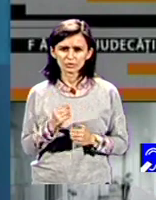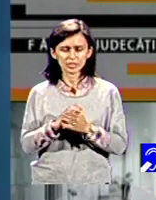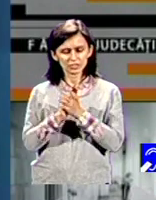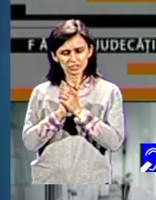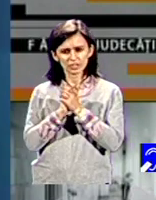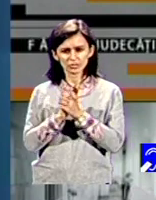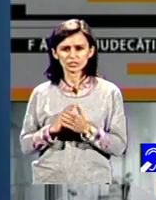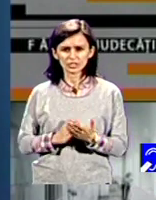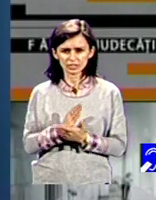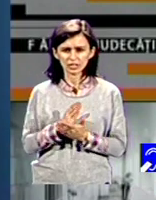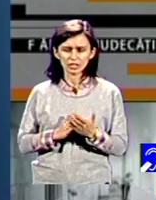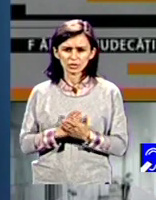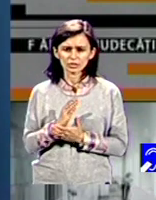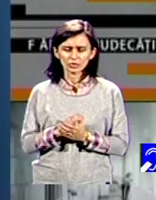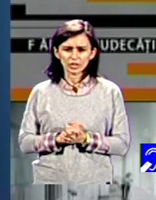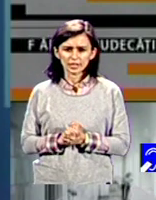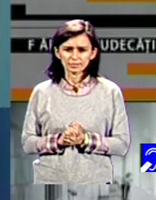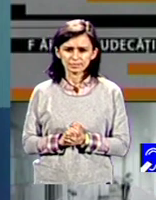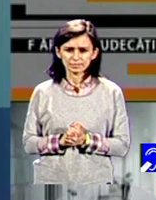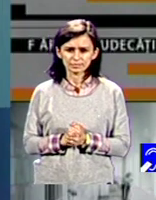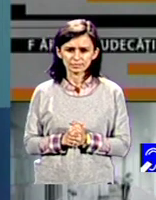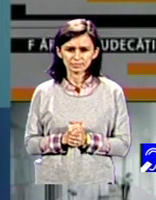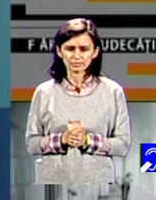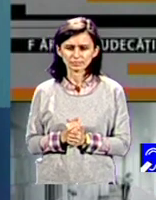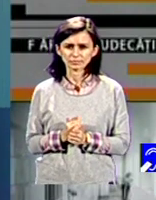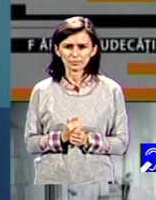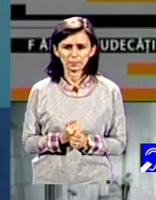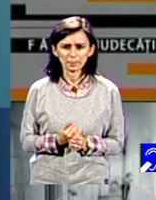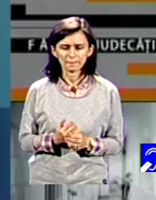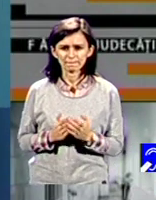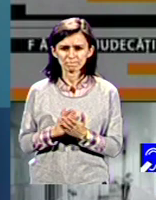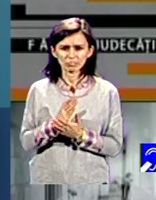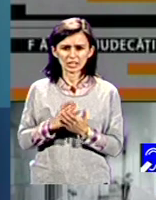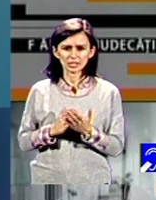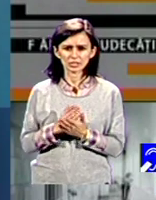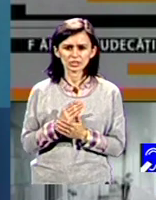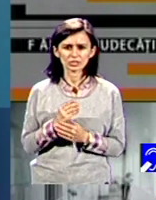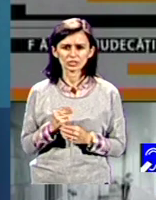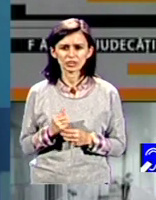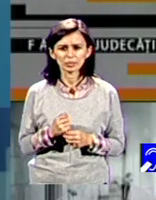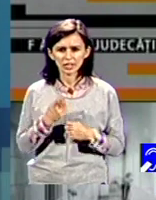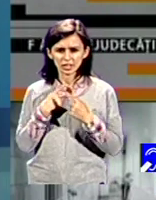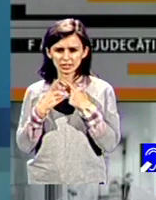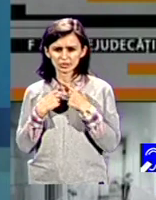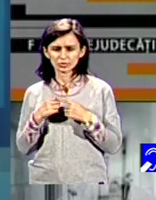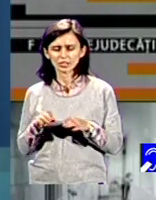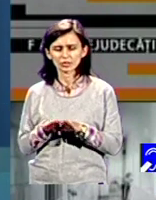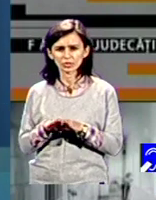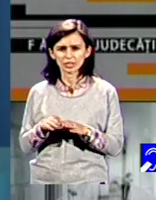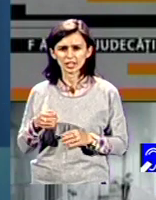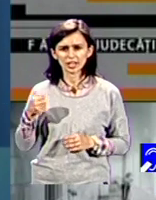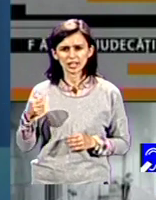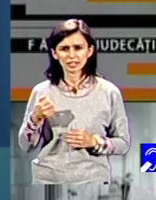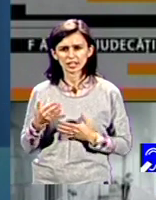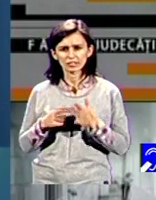departe mulțumesc și eu mergem acum doamnelor domnilor și noi mai departe urmează colega mea Andreea care ne va aduce